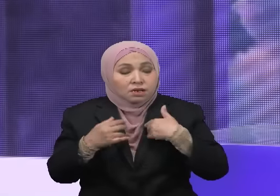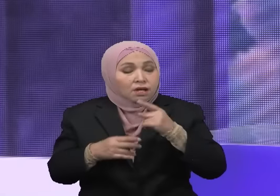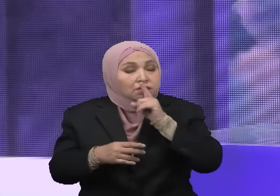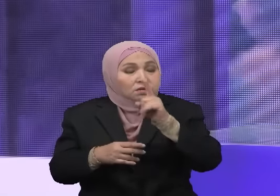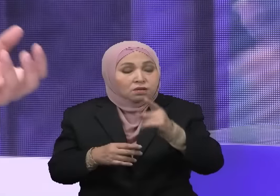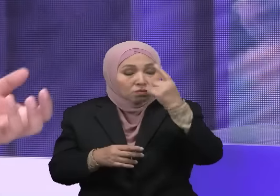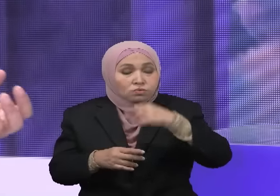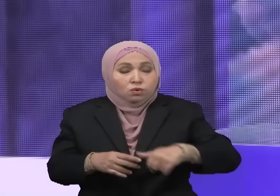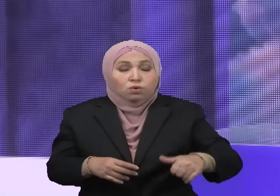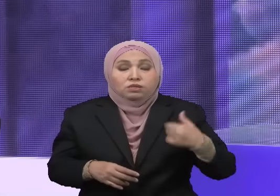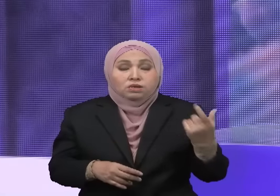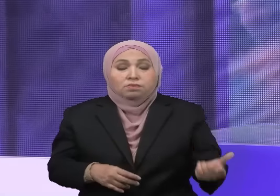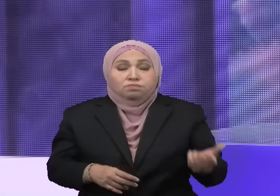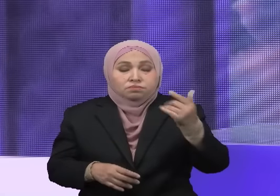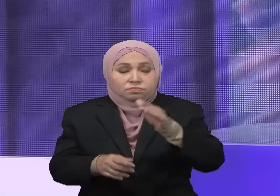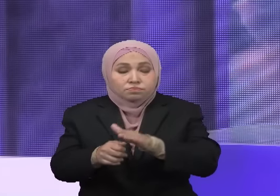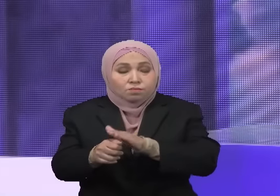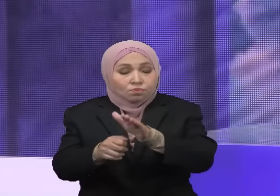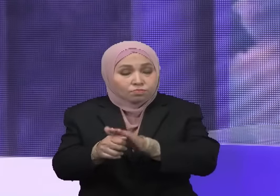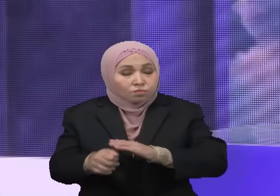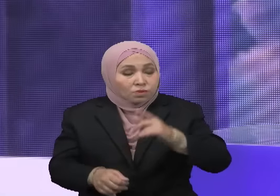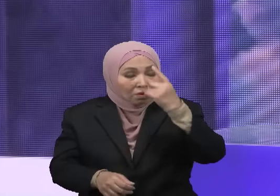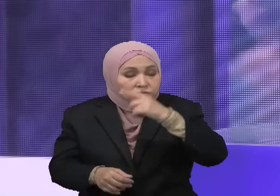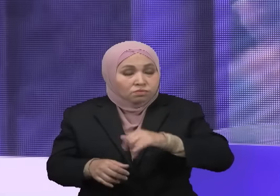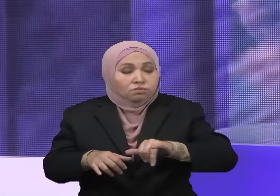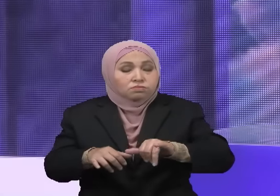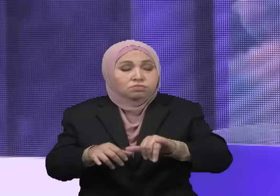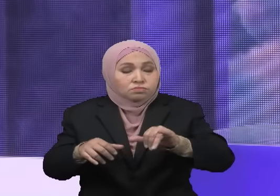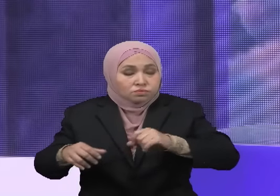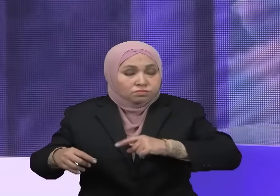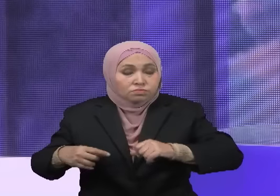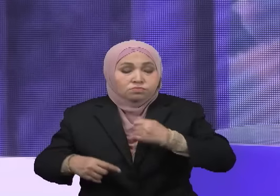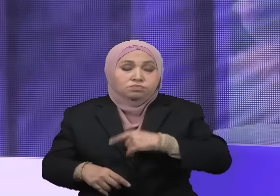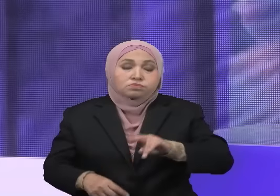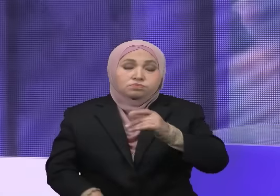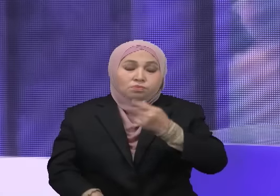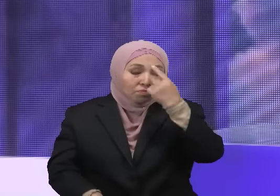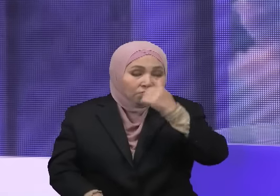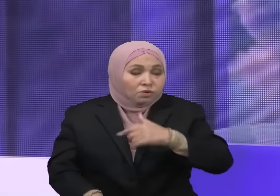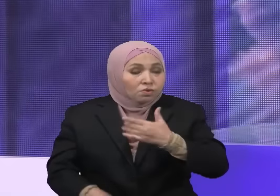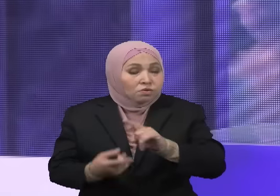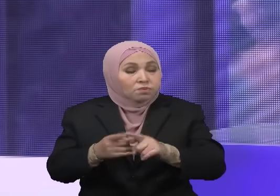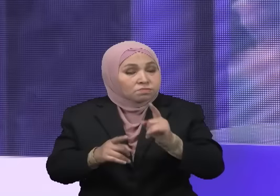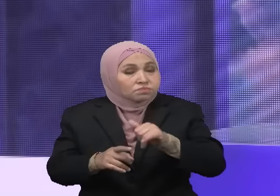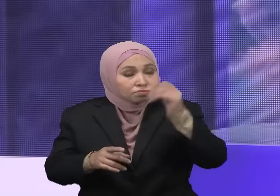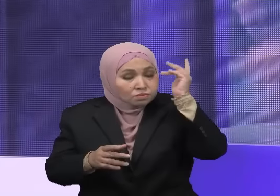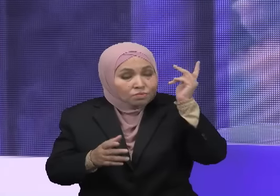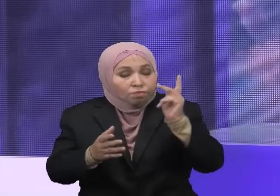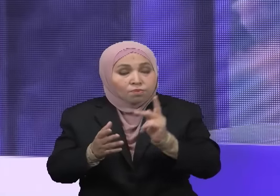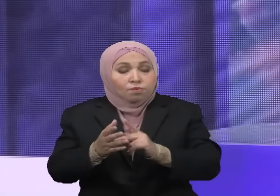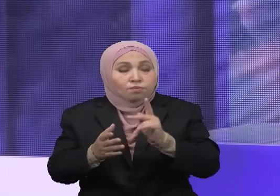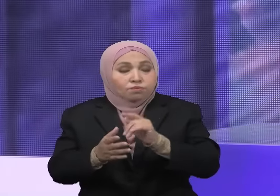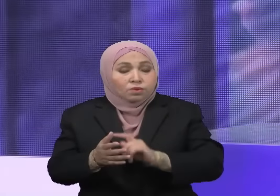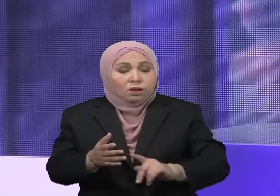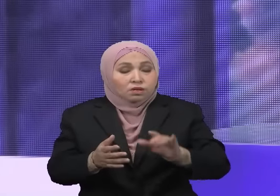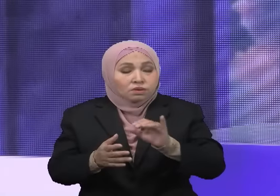nabi dipujuk Ustaznya dalam meneruskan perjuangan iman bagi para sahabat. Mereka kena kenal bahawa wa kadzalika ja'alna